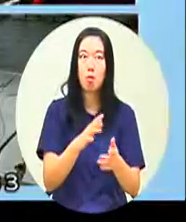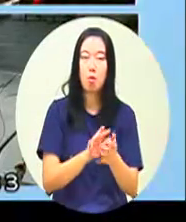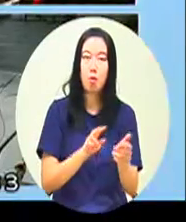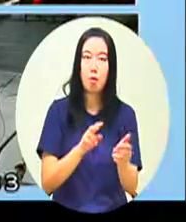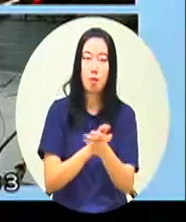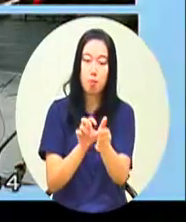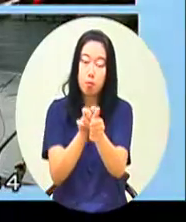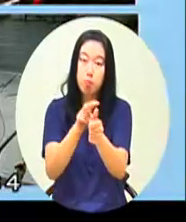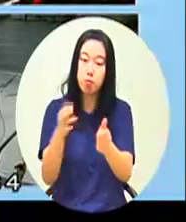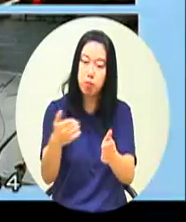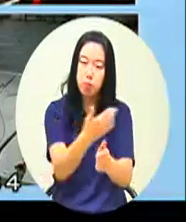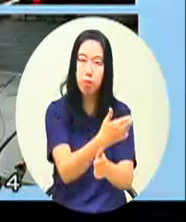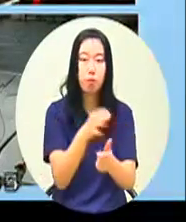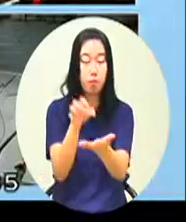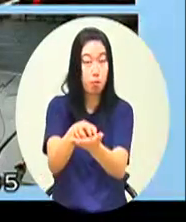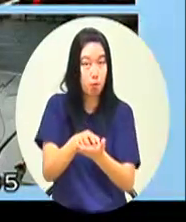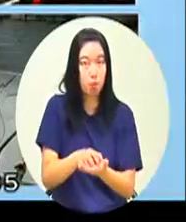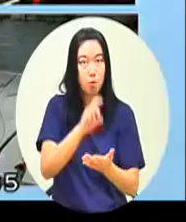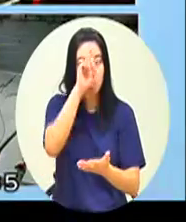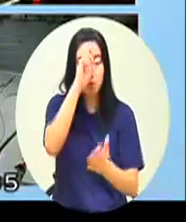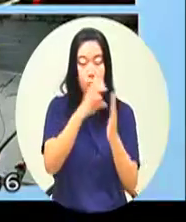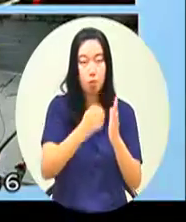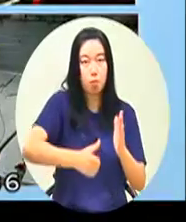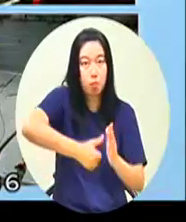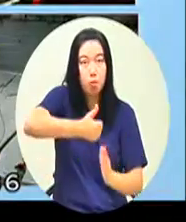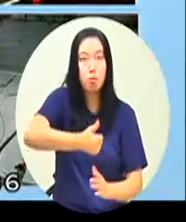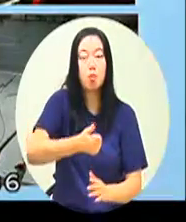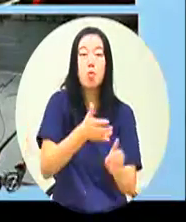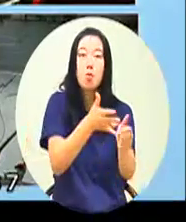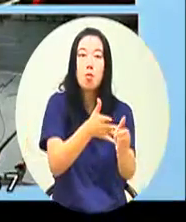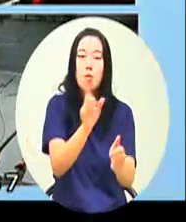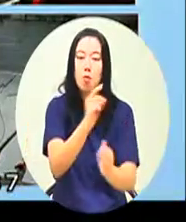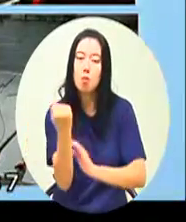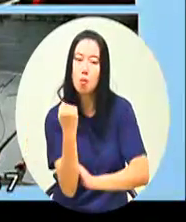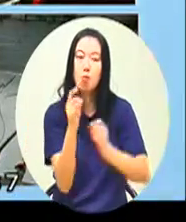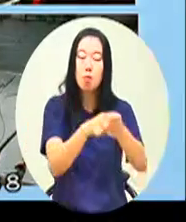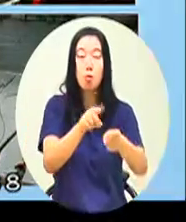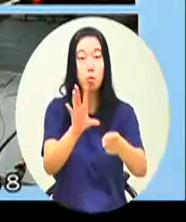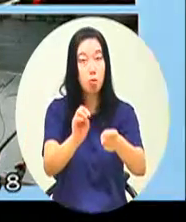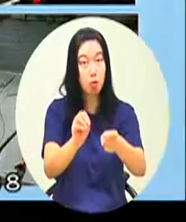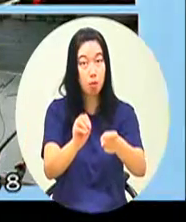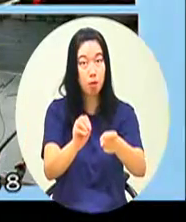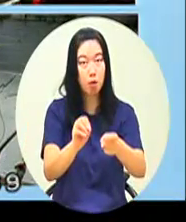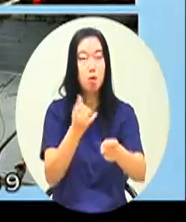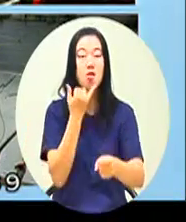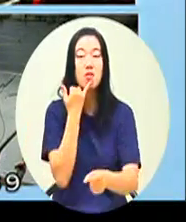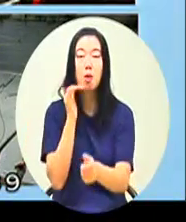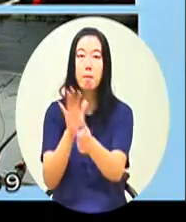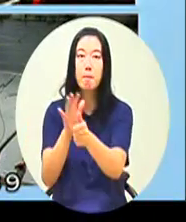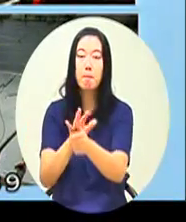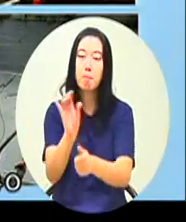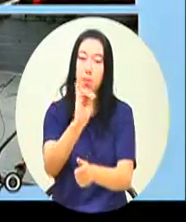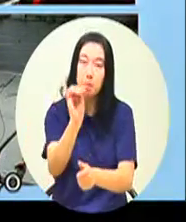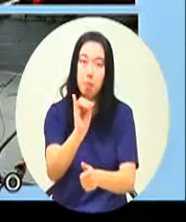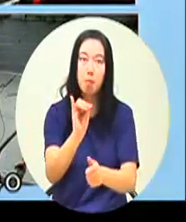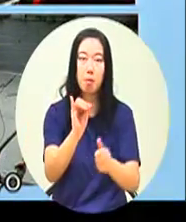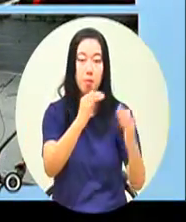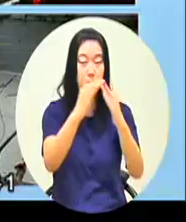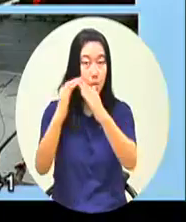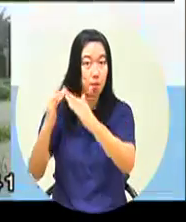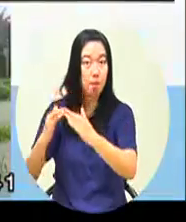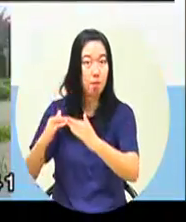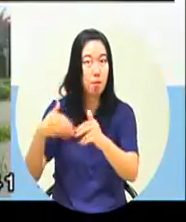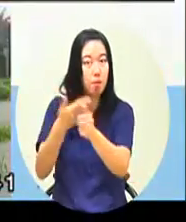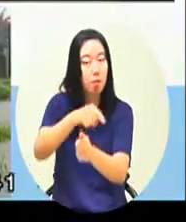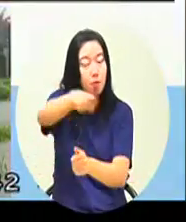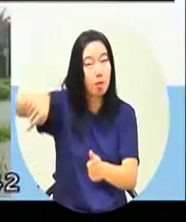证这，咱的局长有啥物款的努力的方向，会当吼咱这个1000户的养殖登记。这